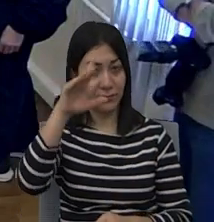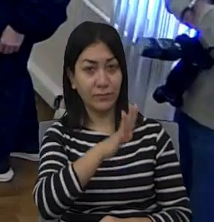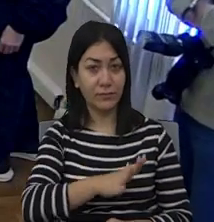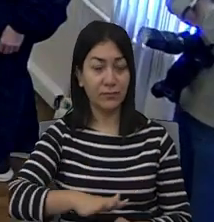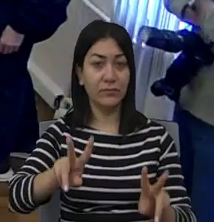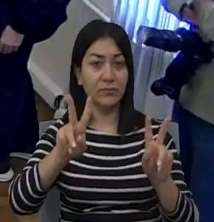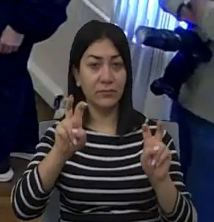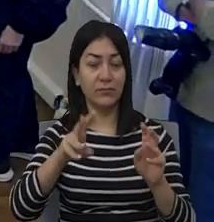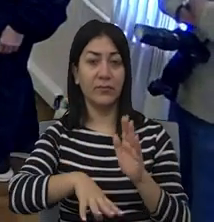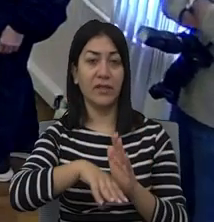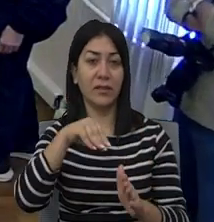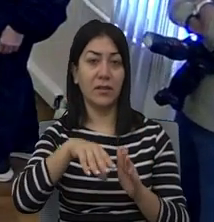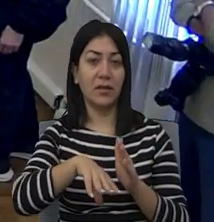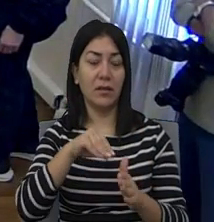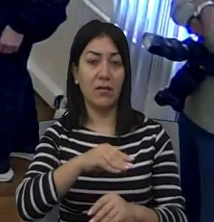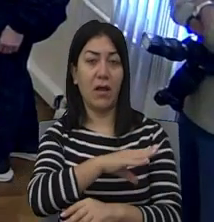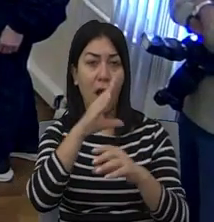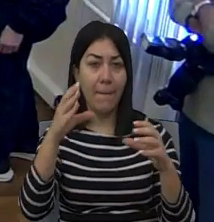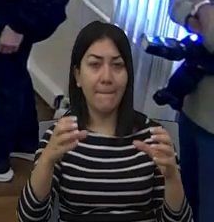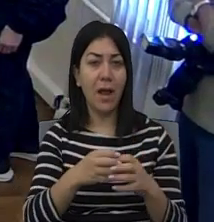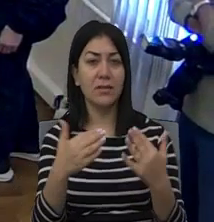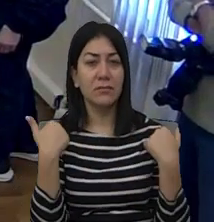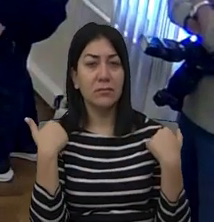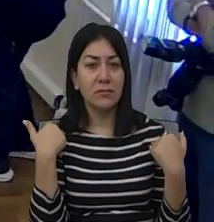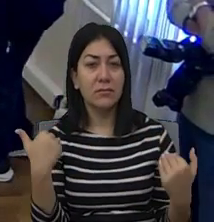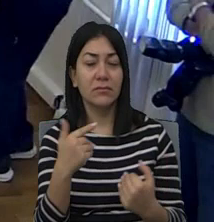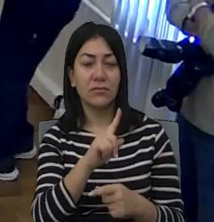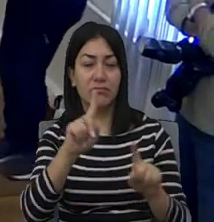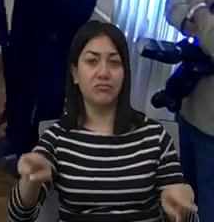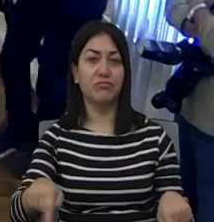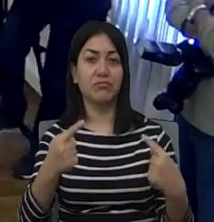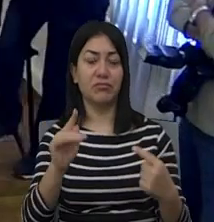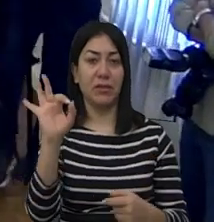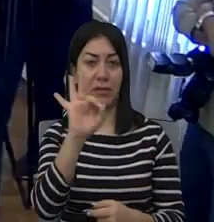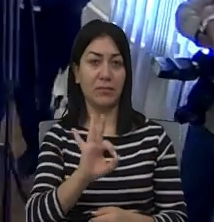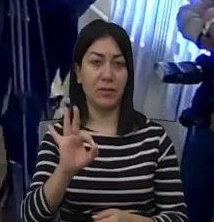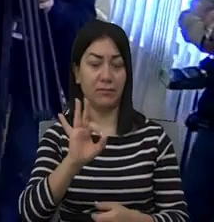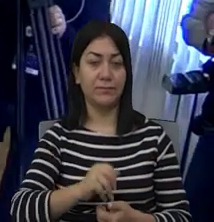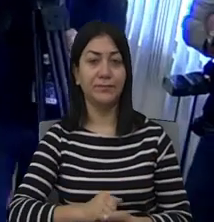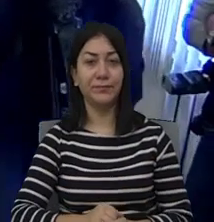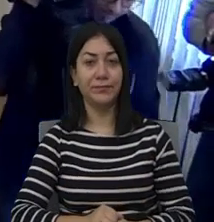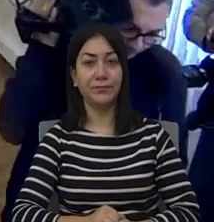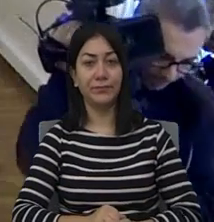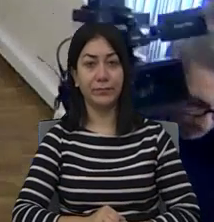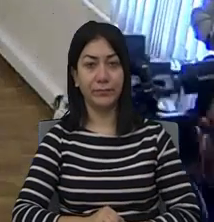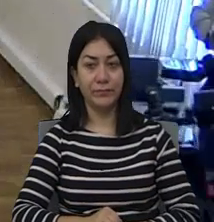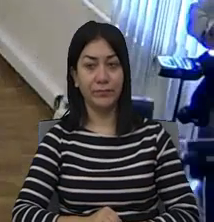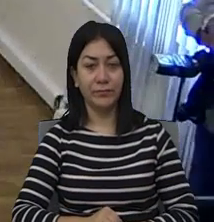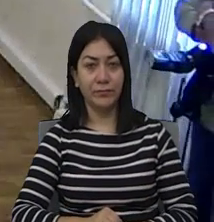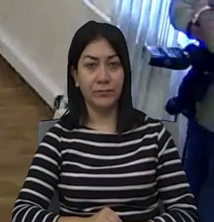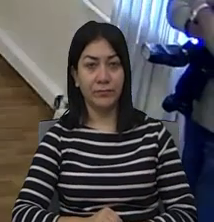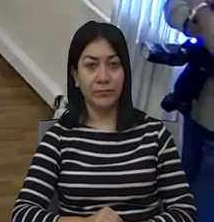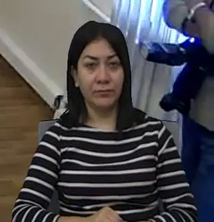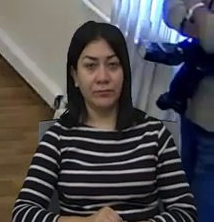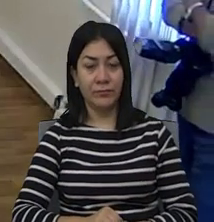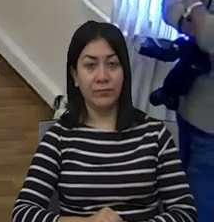ընտրական համակարգի ներուժի հզորացմանը. And as the